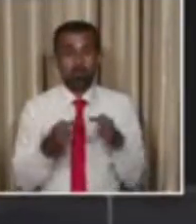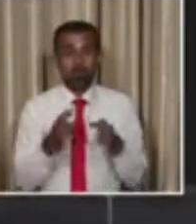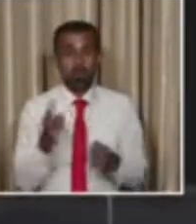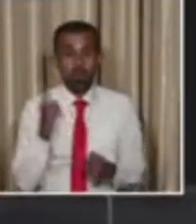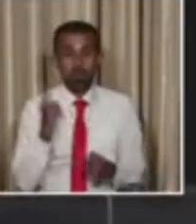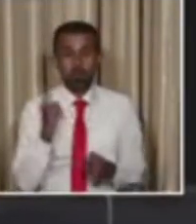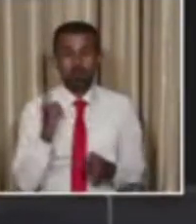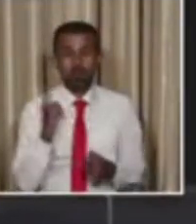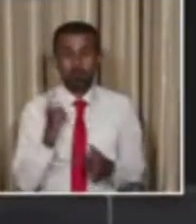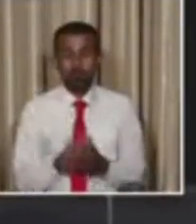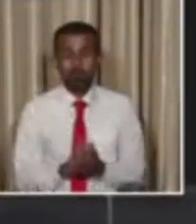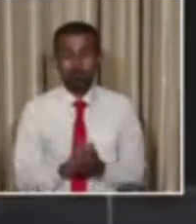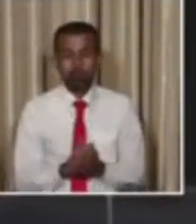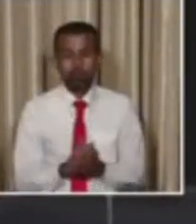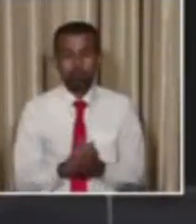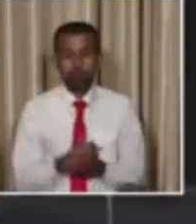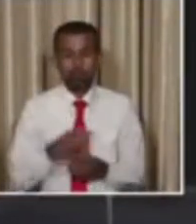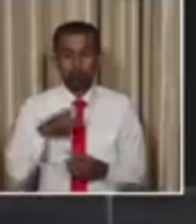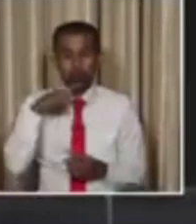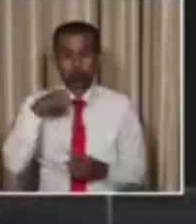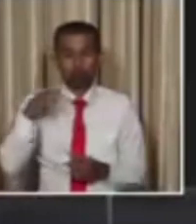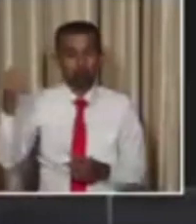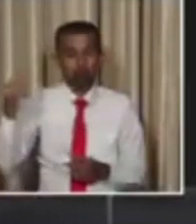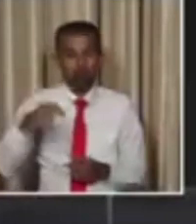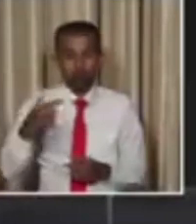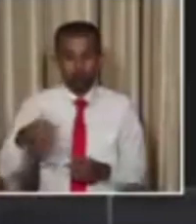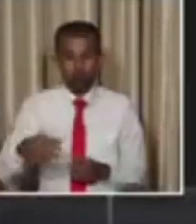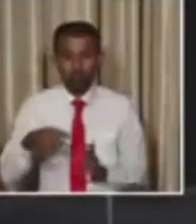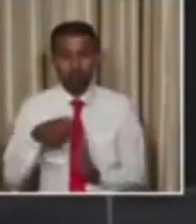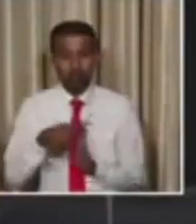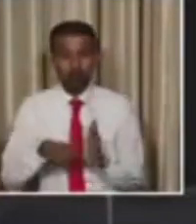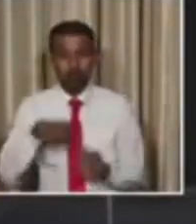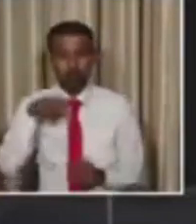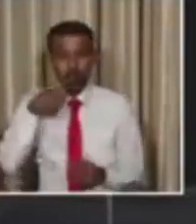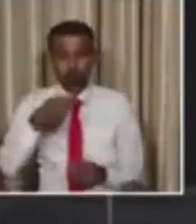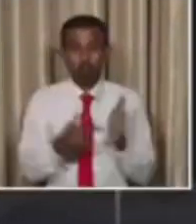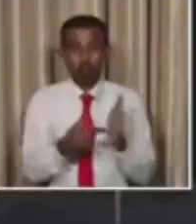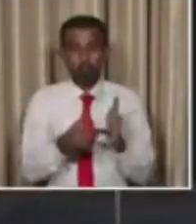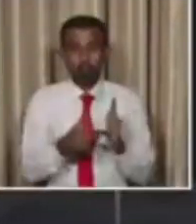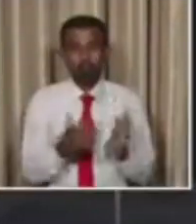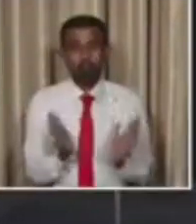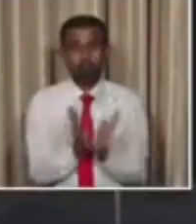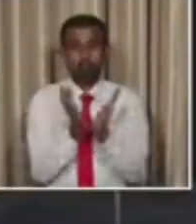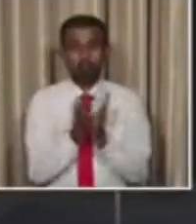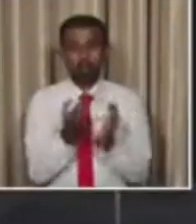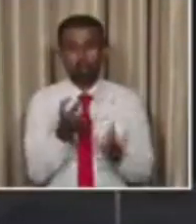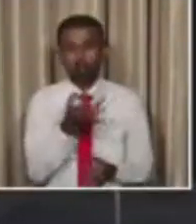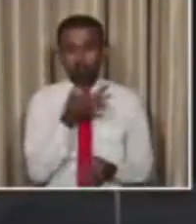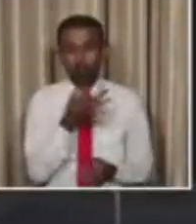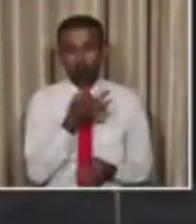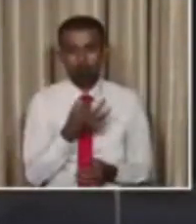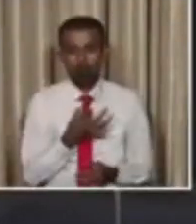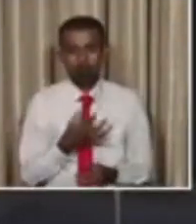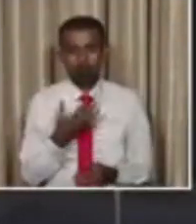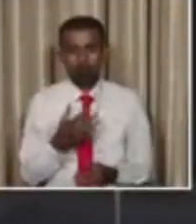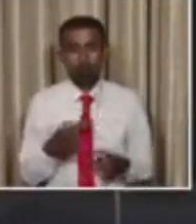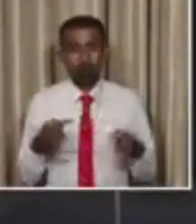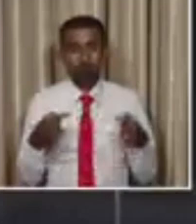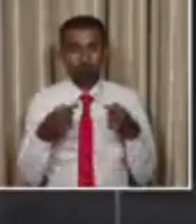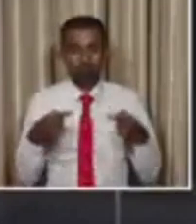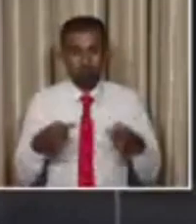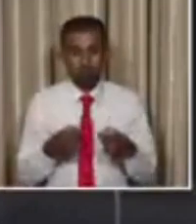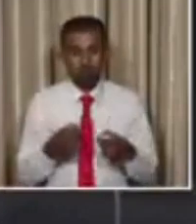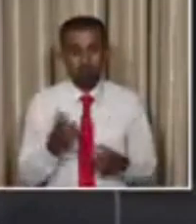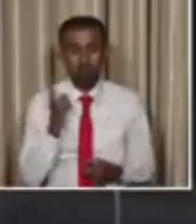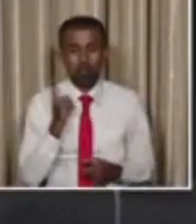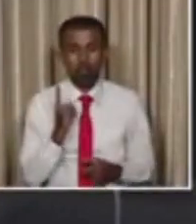නැවක් ජාත්‍යන්තර මුහුදු තීරයට ආවා. ශ්‍රී ලංකාවේ මුහුදු තීරයට ආසන්න මුහුදු තීරයට විසුදු වලට භාජනය වෙච්ච යුද්ධයෙන්